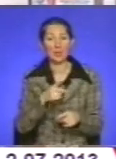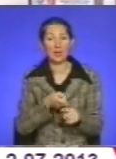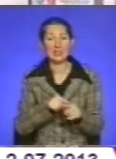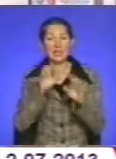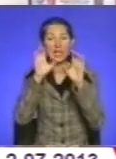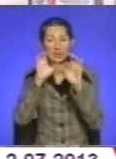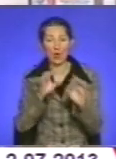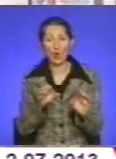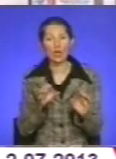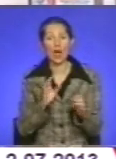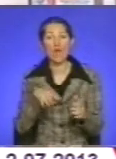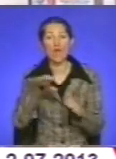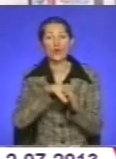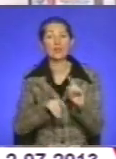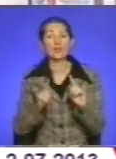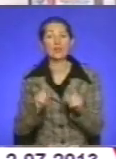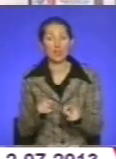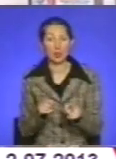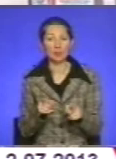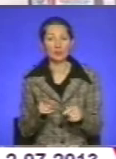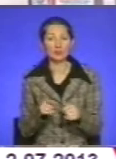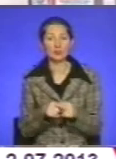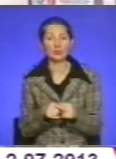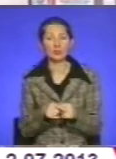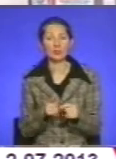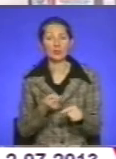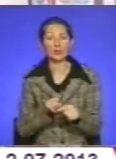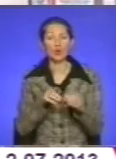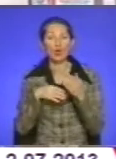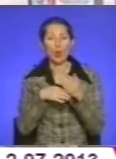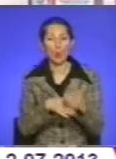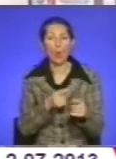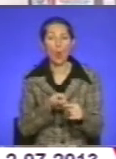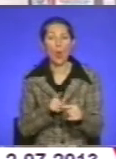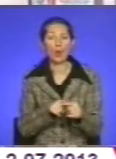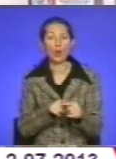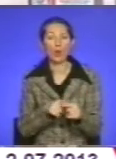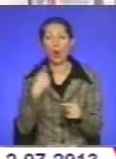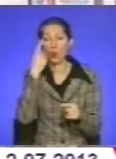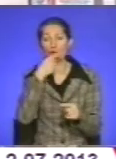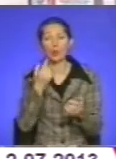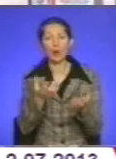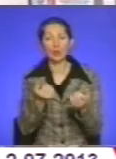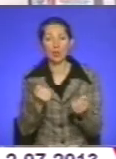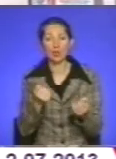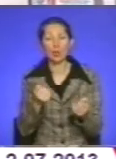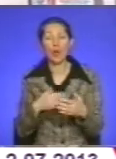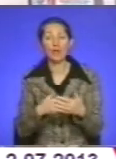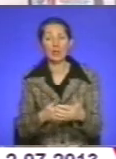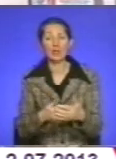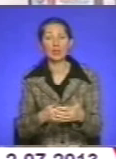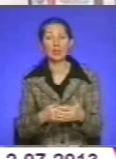закон вводиться в дію, і на цю допомогу, яку особи одержують по вагітності і пологах,